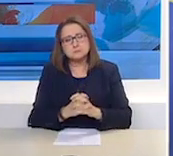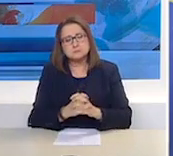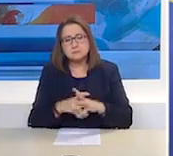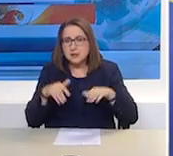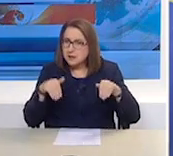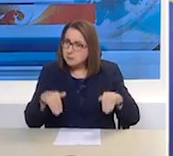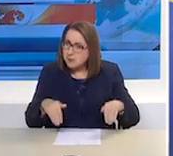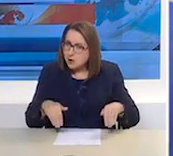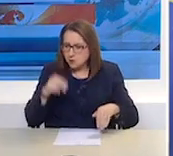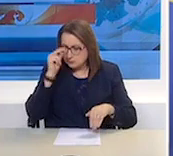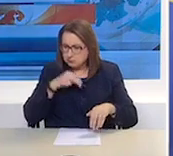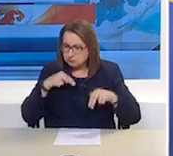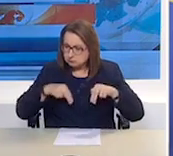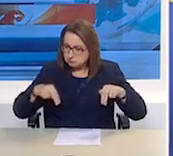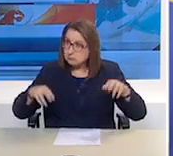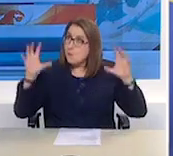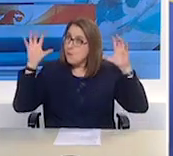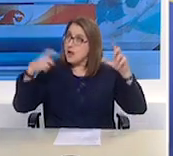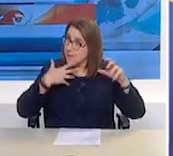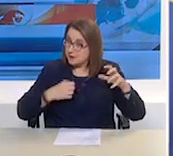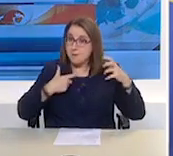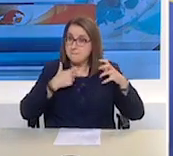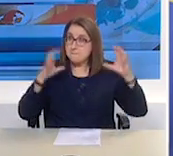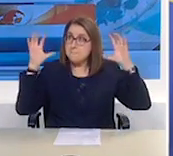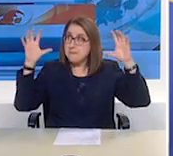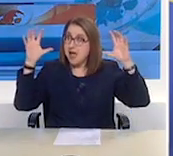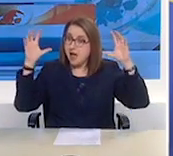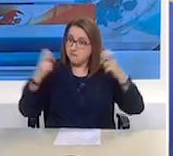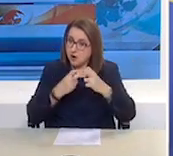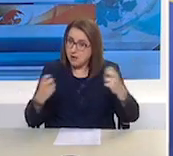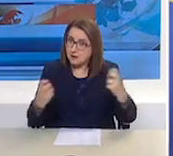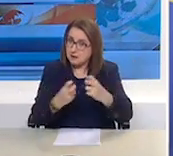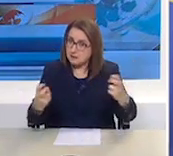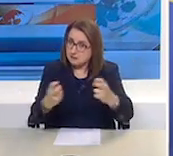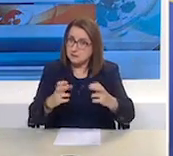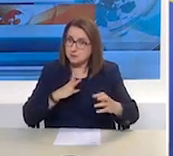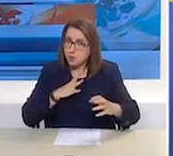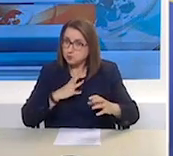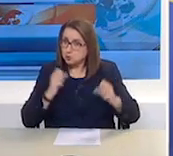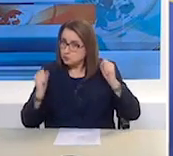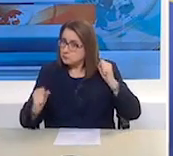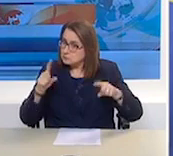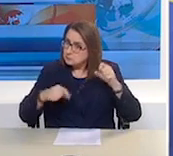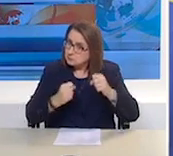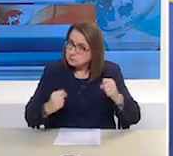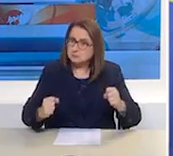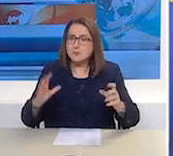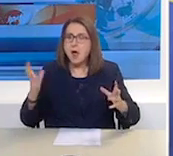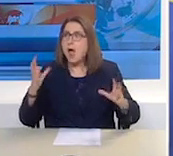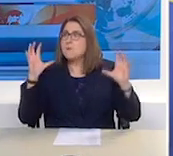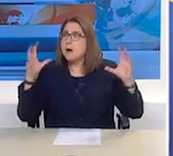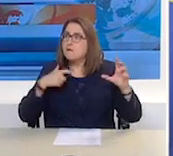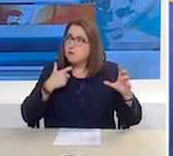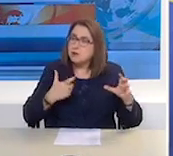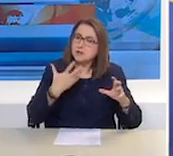υπήρχαν η μετάδοση της λειτουργίας από τα μεγάφωνα και όπου υπήρχαν μικρά ή μεγάλα προβλήματα με την παρένεση του Επιτρόπου του Νεοκόρου